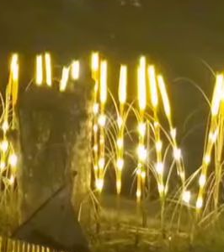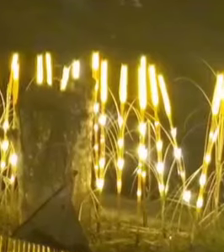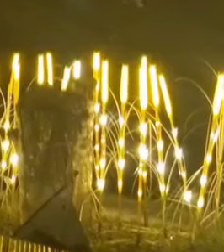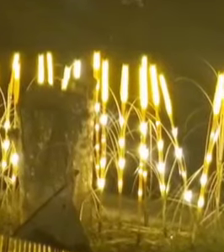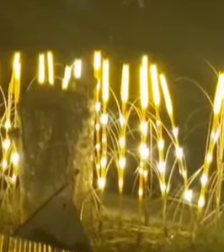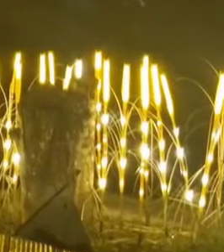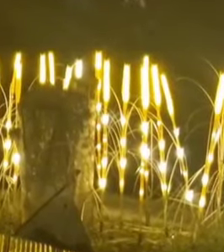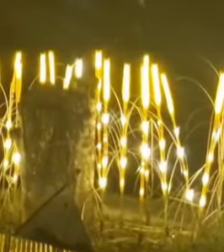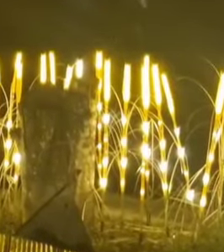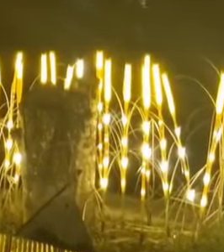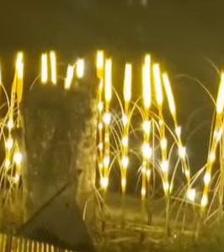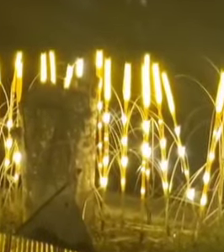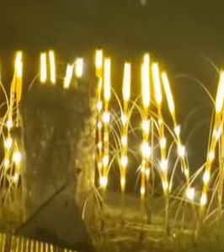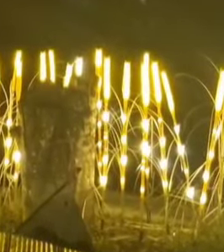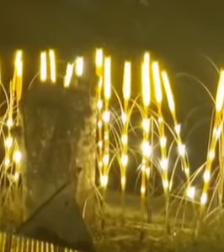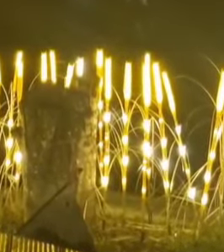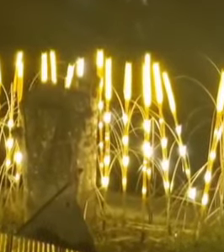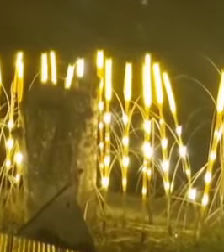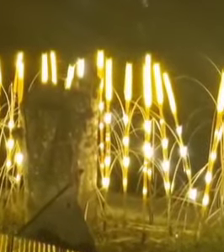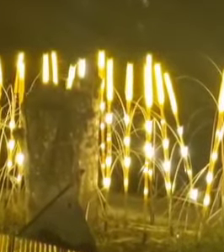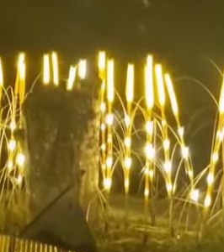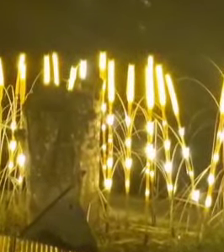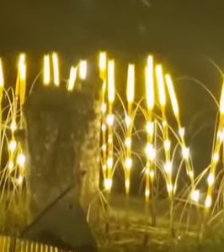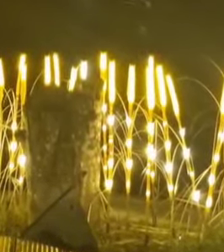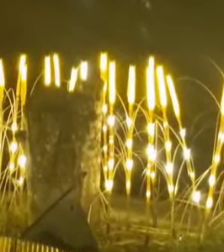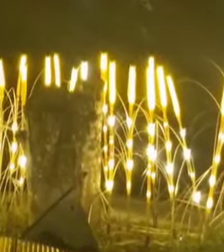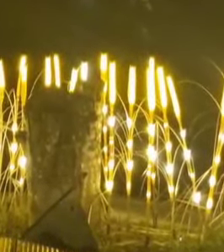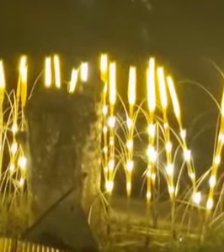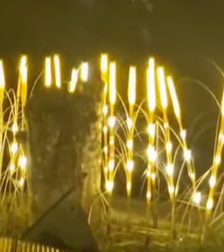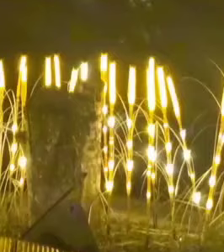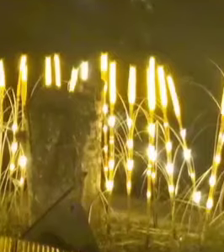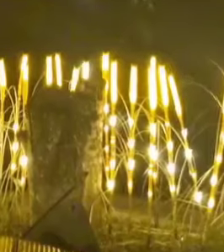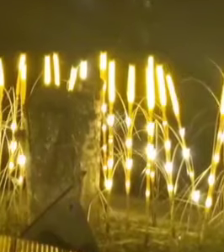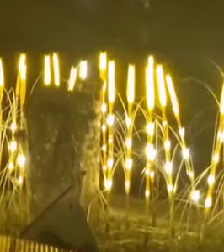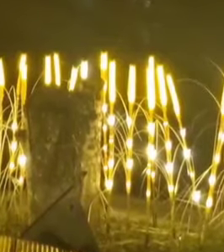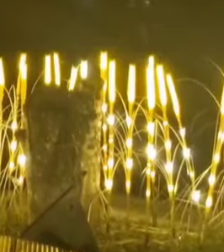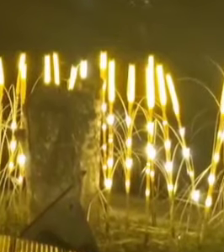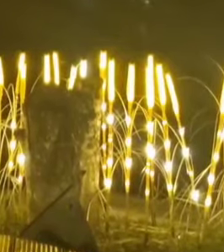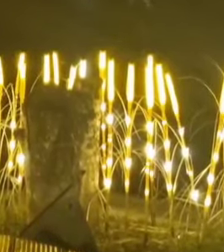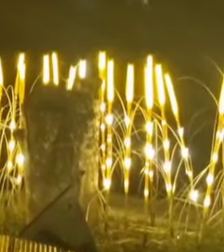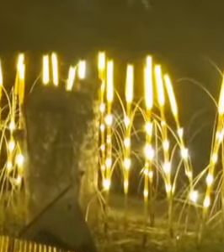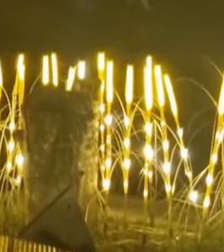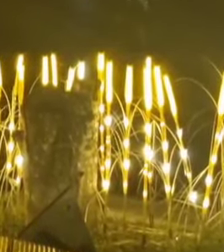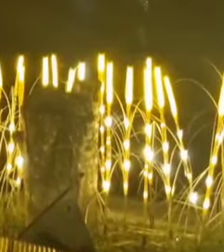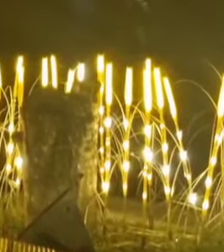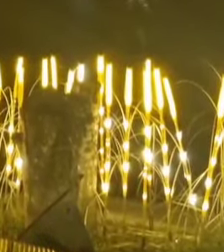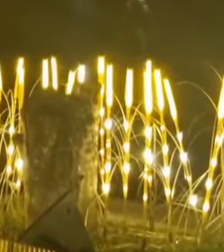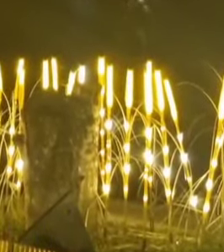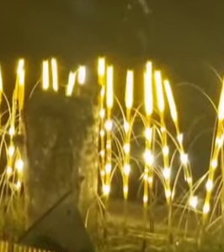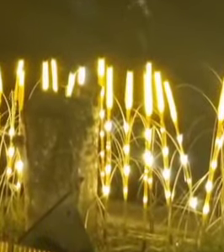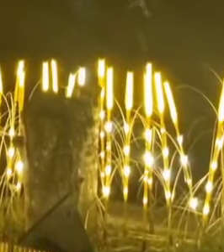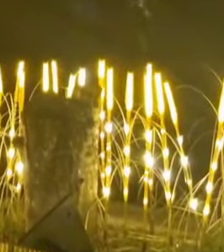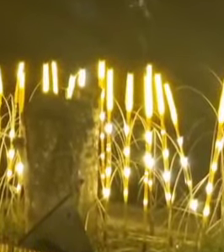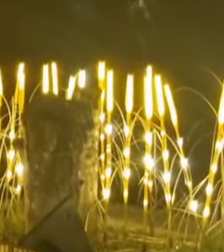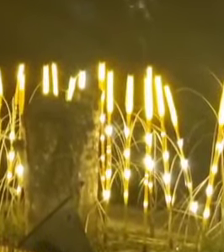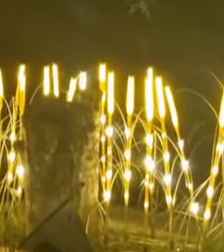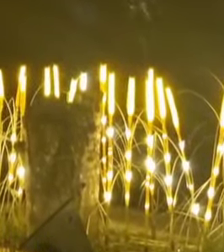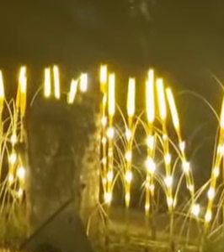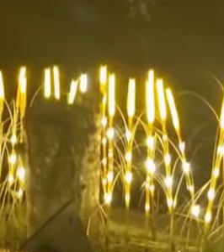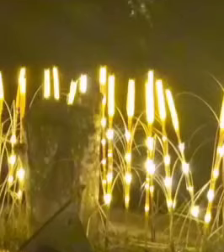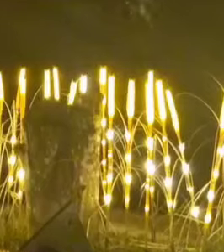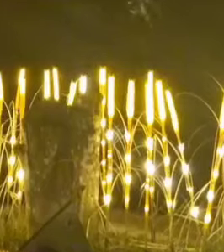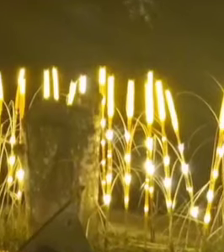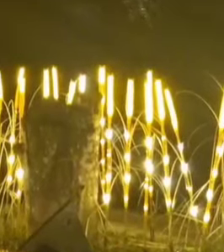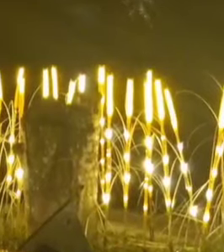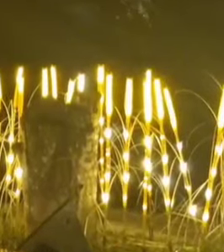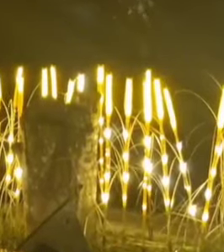juga identik banget dengan yang namanya wisata Danau Perintis yang ada di sini, yaitu adalah ikonnya. Aha. Yaitu adalah sebuah